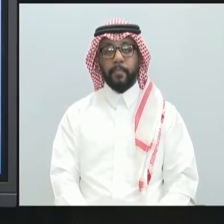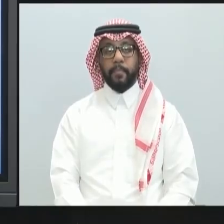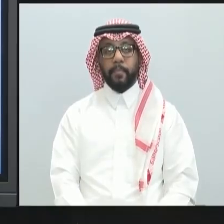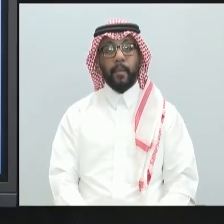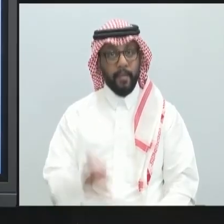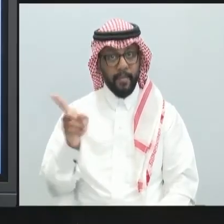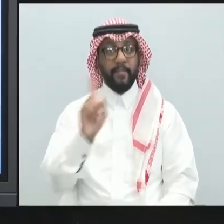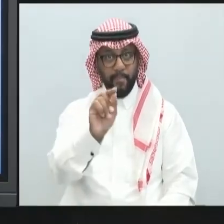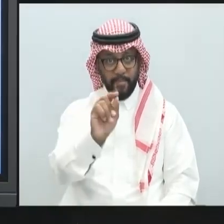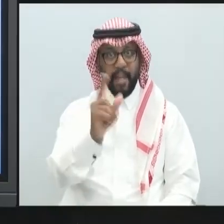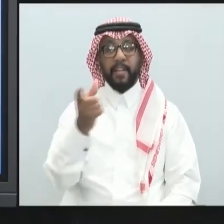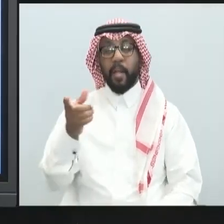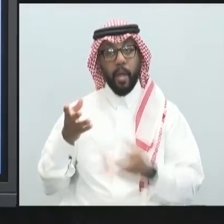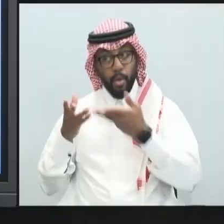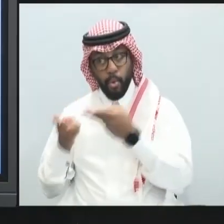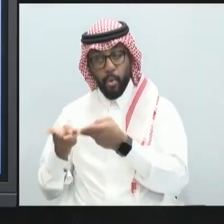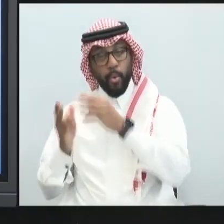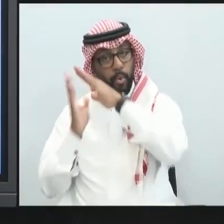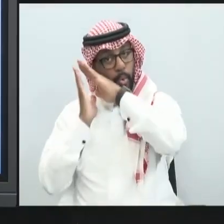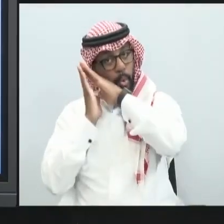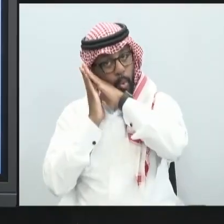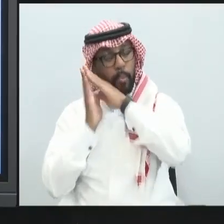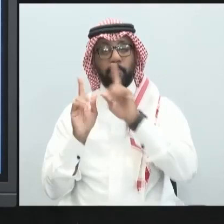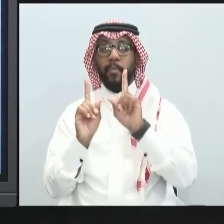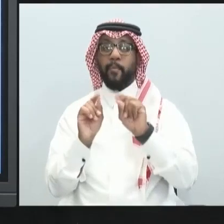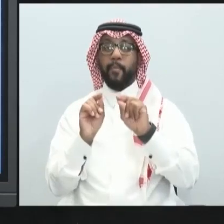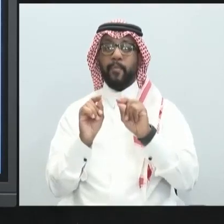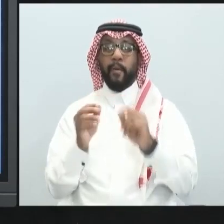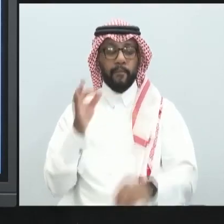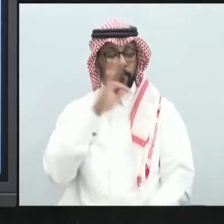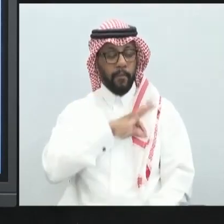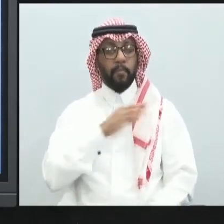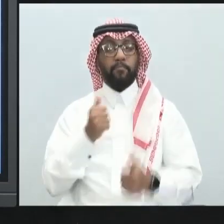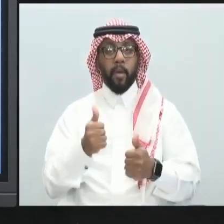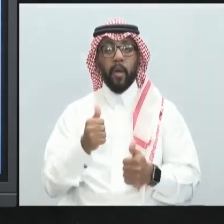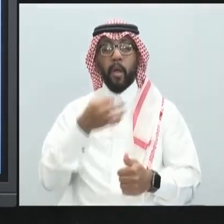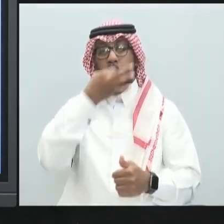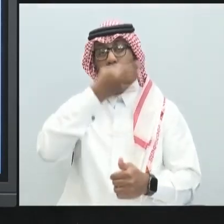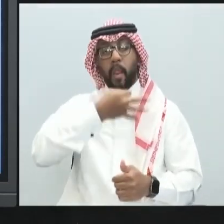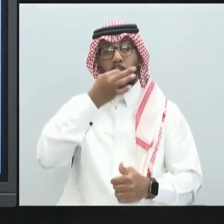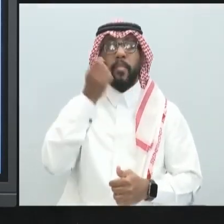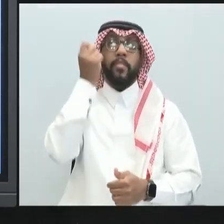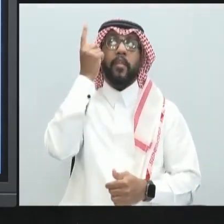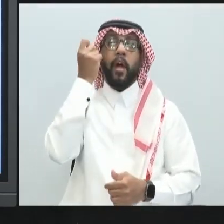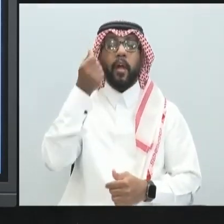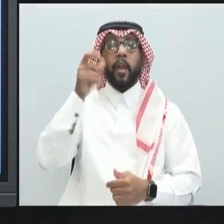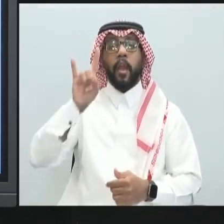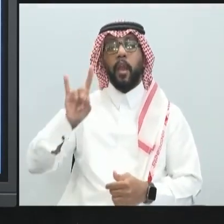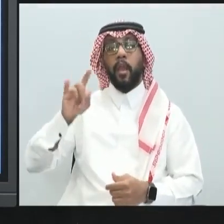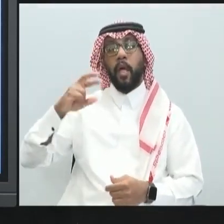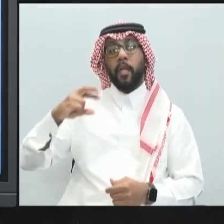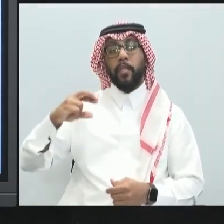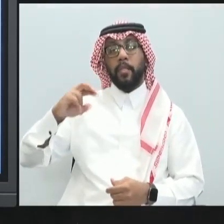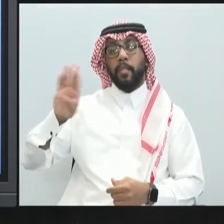من الاشياء التي ورد ذكرها في الفكره السابقه ترديد واذكار النوم كذلك